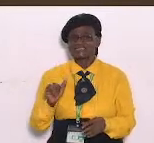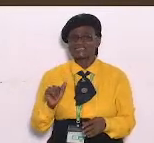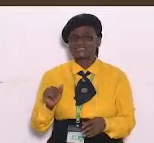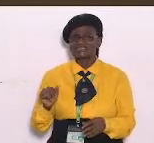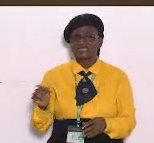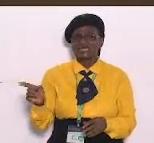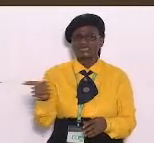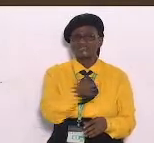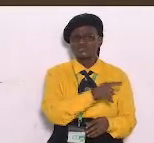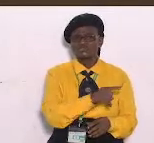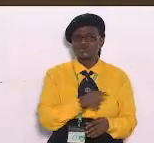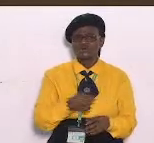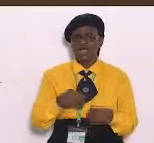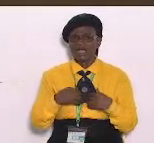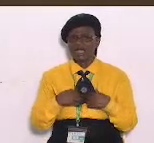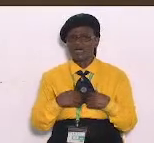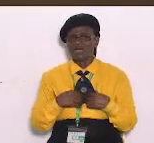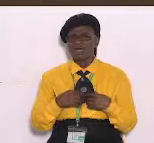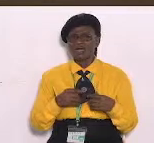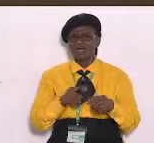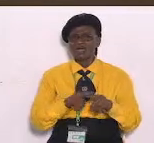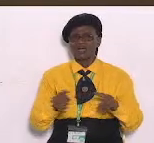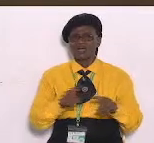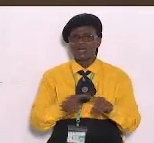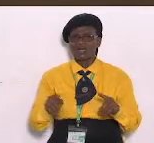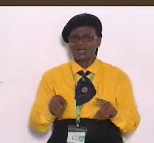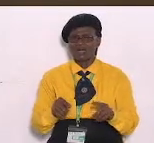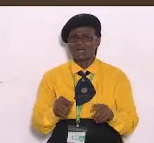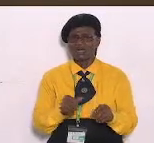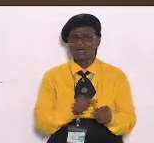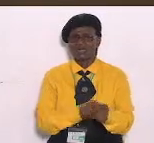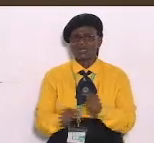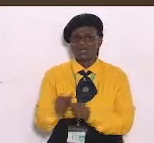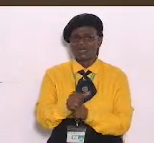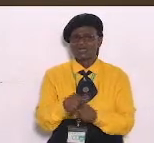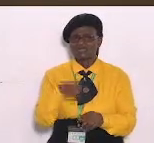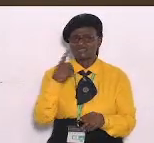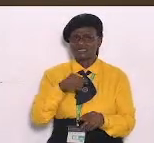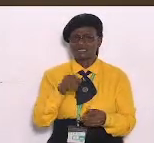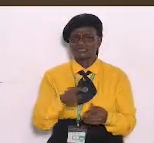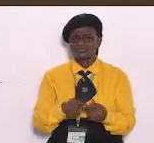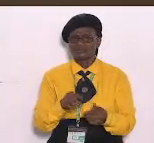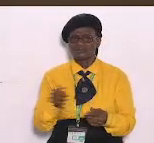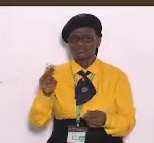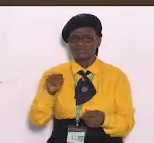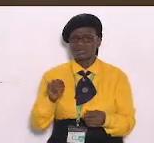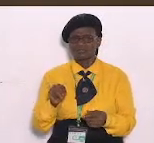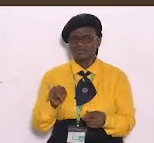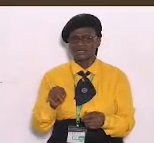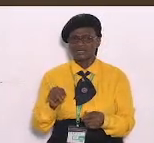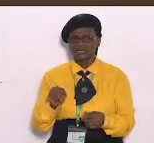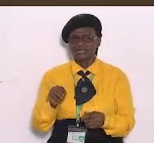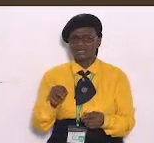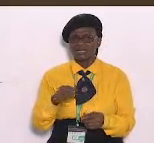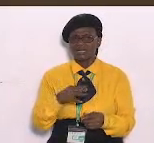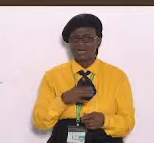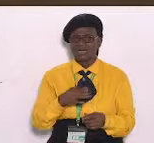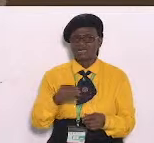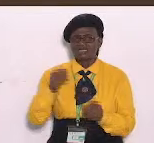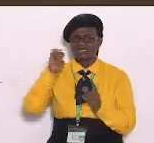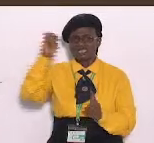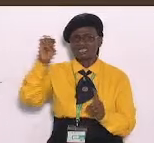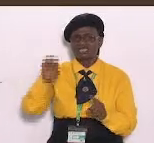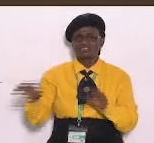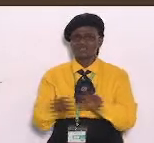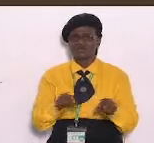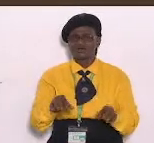mais tu as des relations qui vont encore directement dans